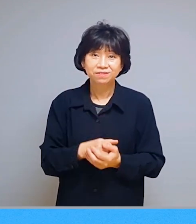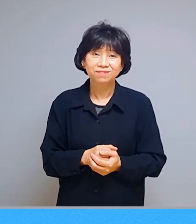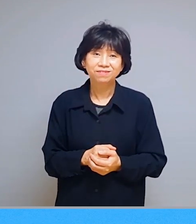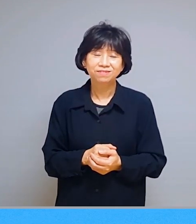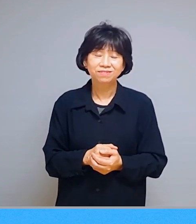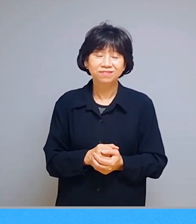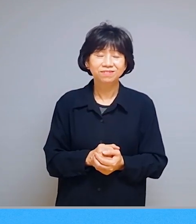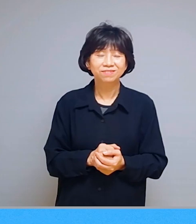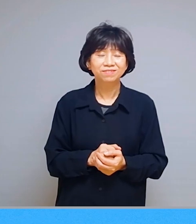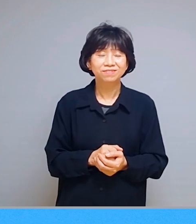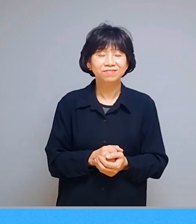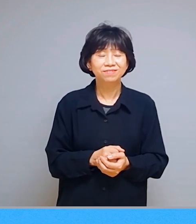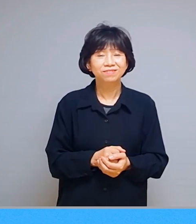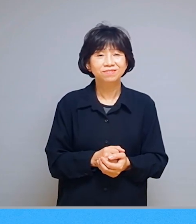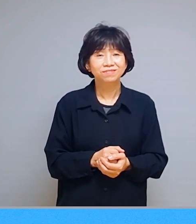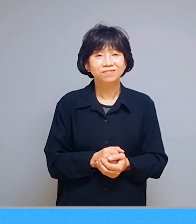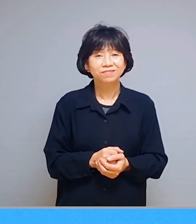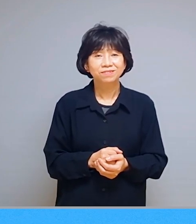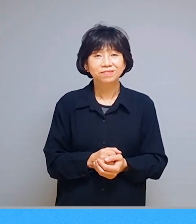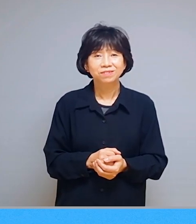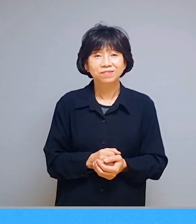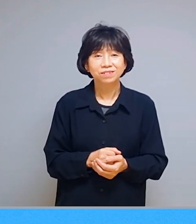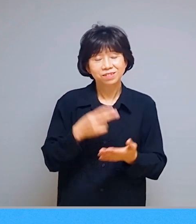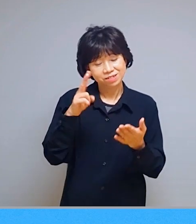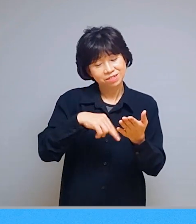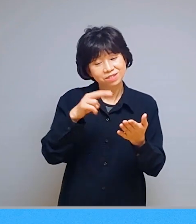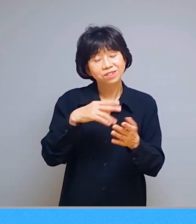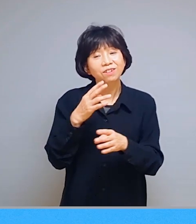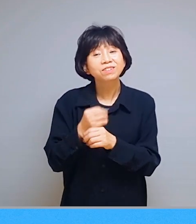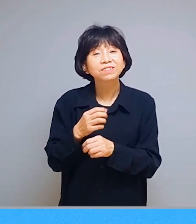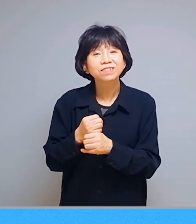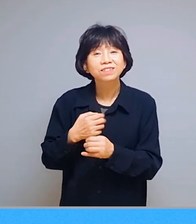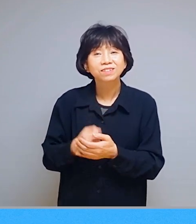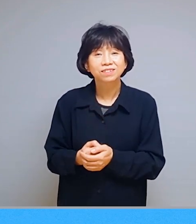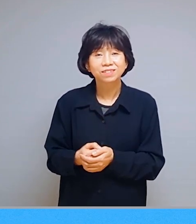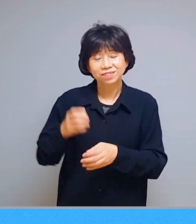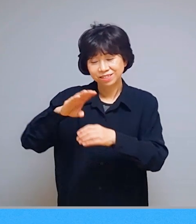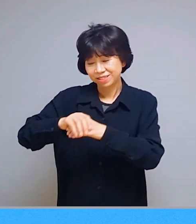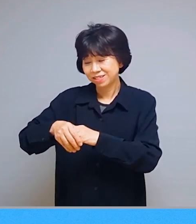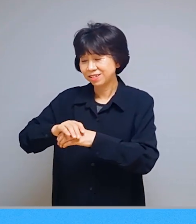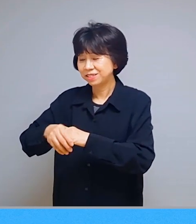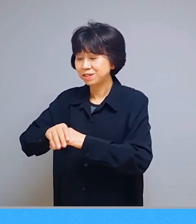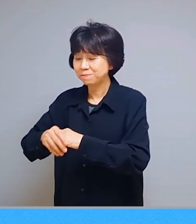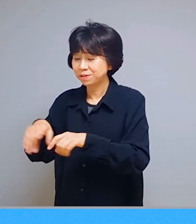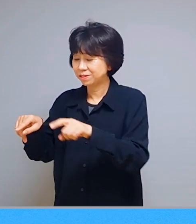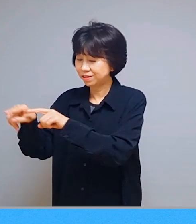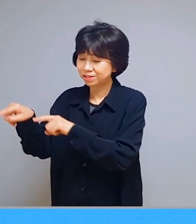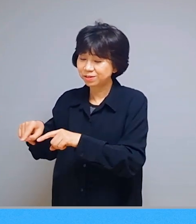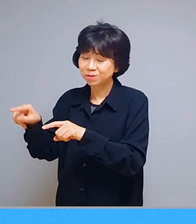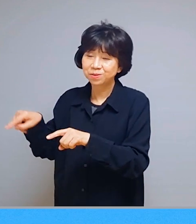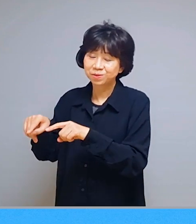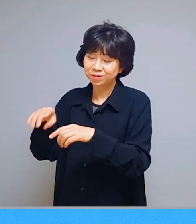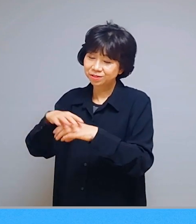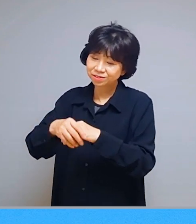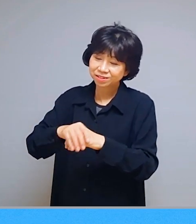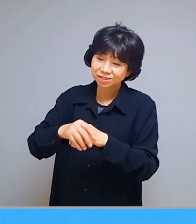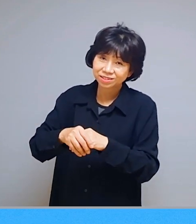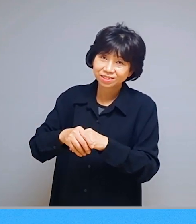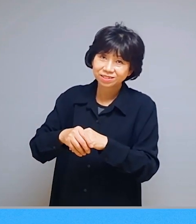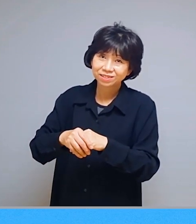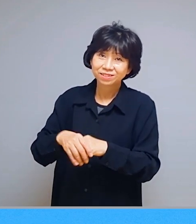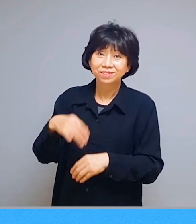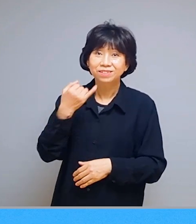올리십니다. 여러분 말씀 언제 읽으십니까? 설거지할 때 읽으십니까? 설거지할 때 하나님의 말씀 틀어놓고 읽으면 안